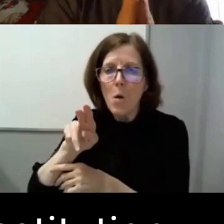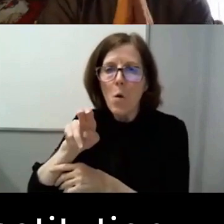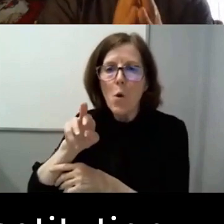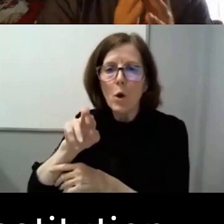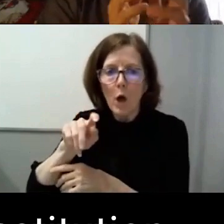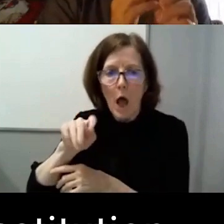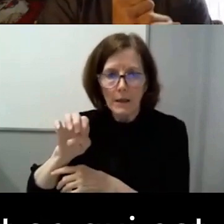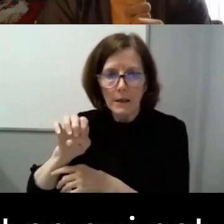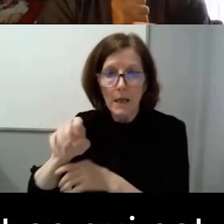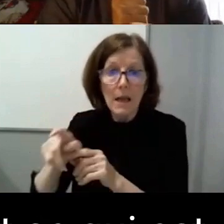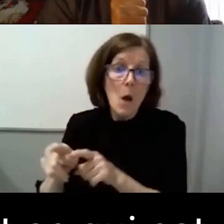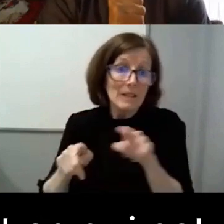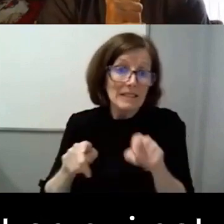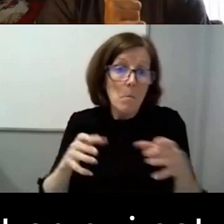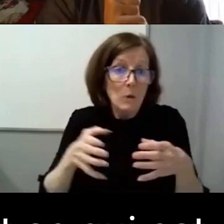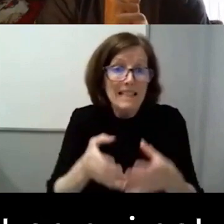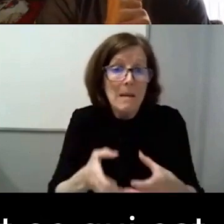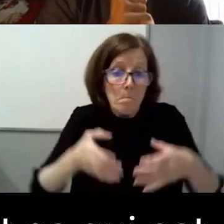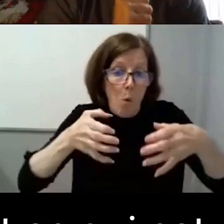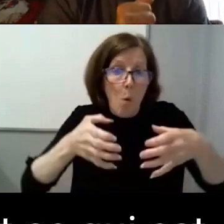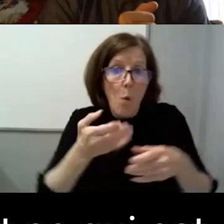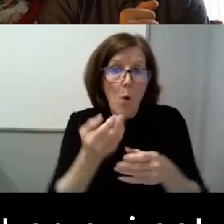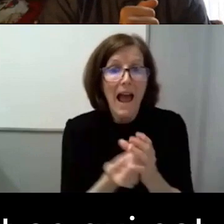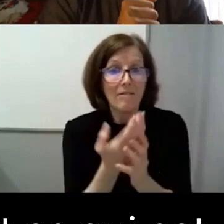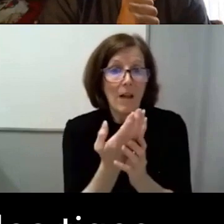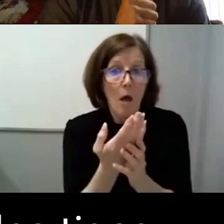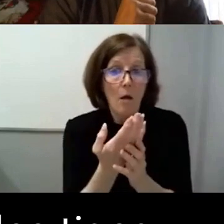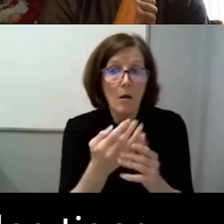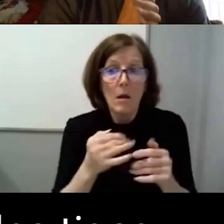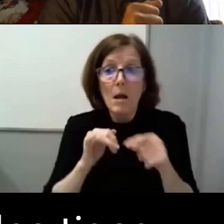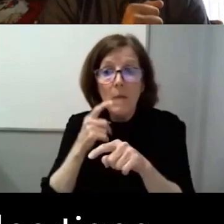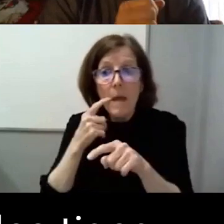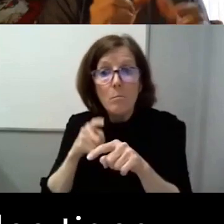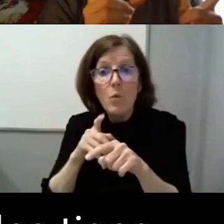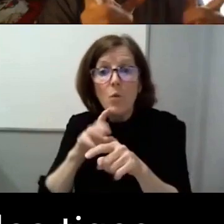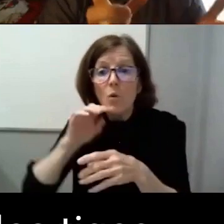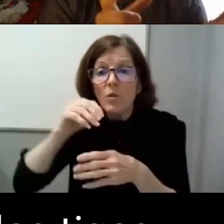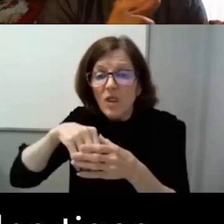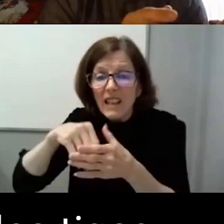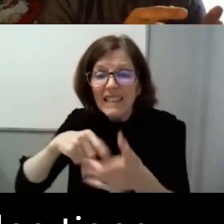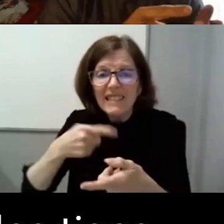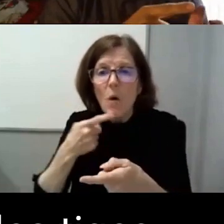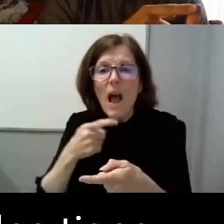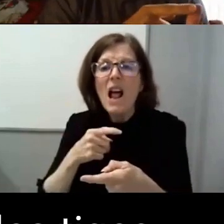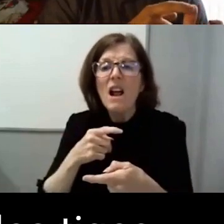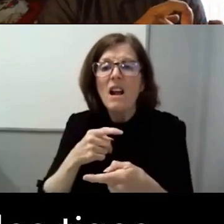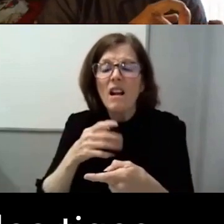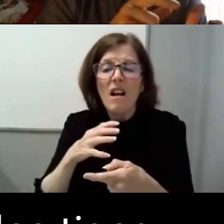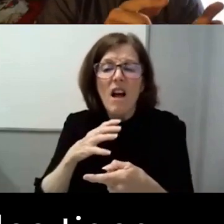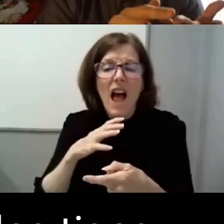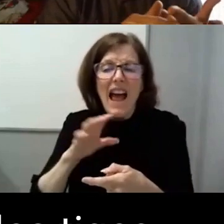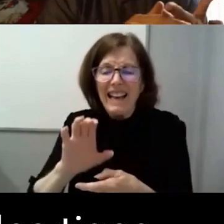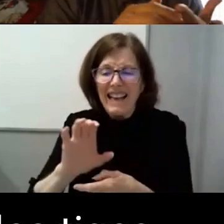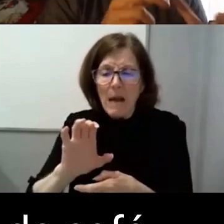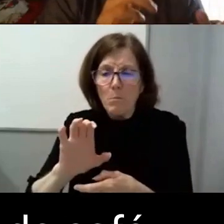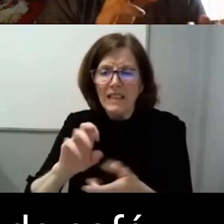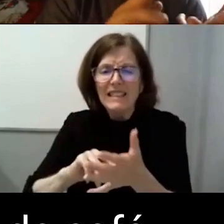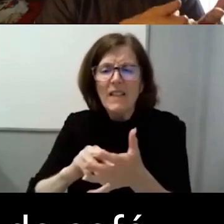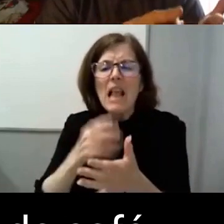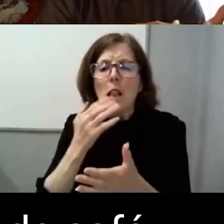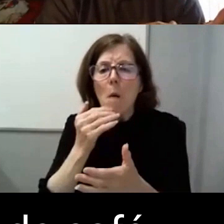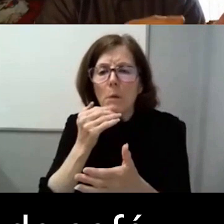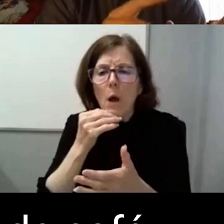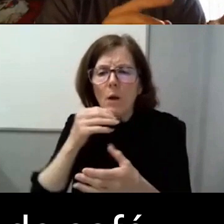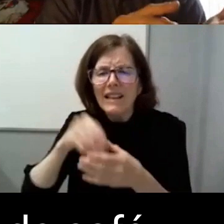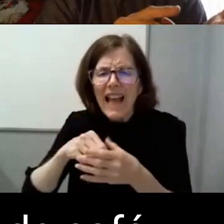Mais bon, fait que la constitution du substrat, comme je disais, c'est tout ce qui est carboné, le brun du compost. Donc, on a les tiges, les